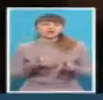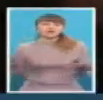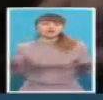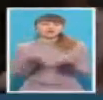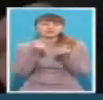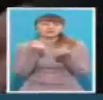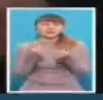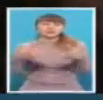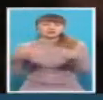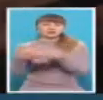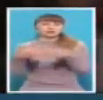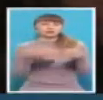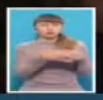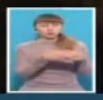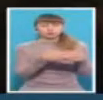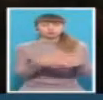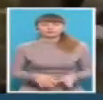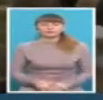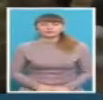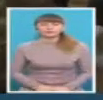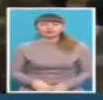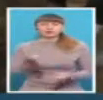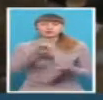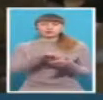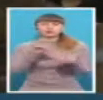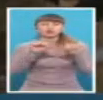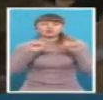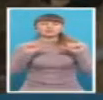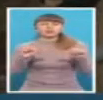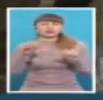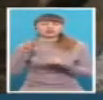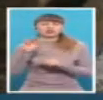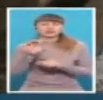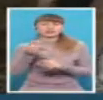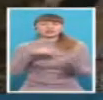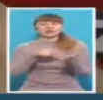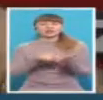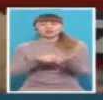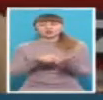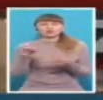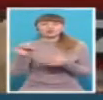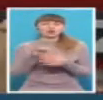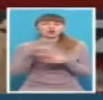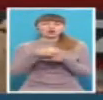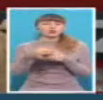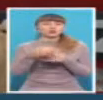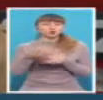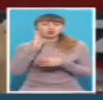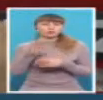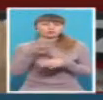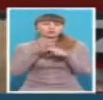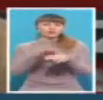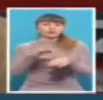қабілетін арттыру. Азаматтық қорғау қызметтері мен құрамаларының қысқы кезеңдегі төтенше жағдайға ден қоюға әзірлігін тексеру